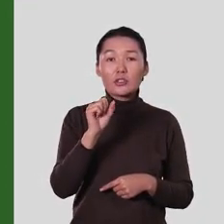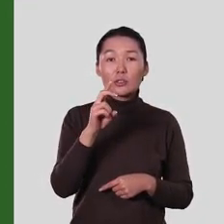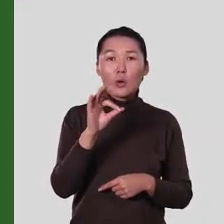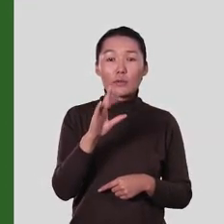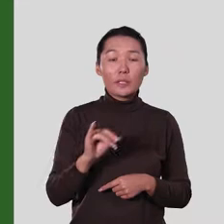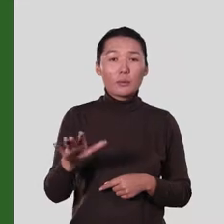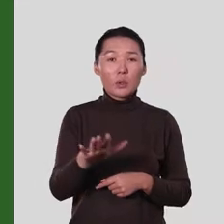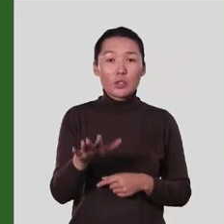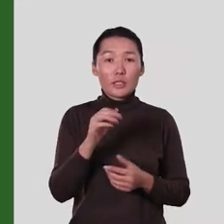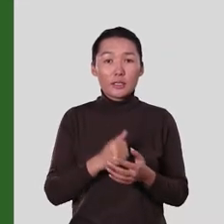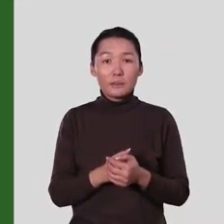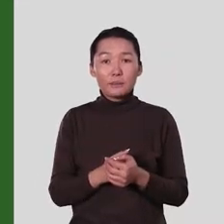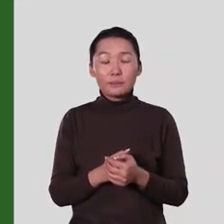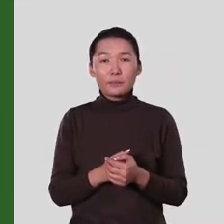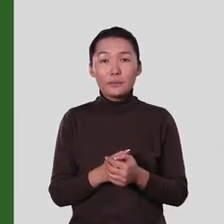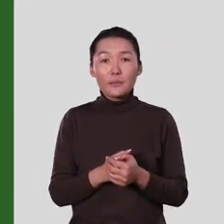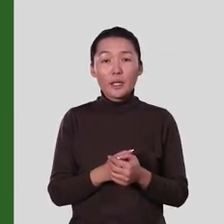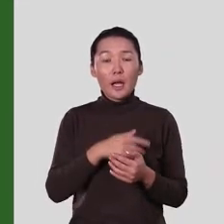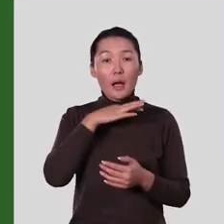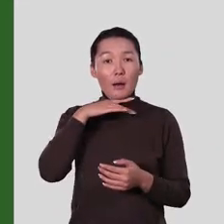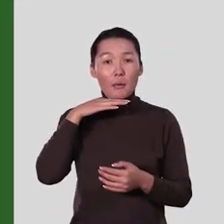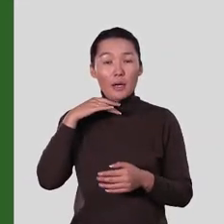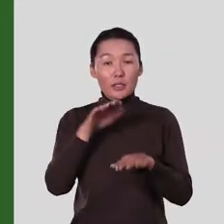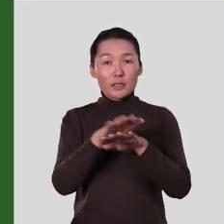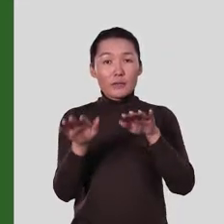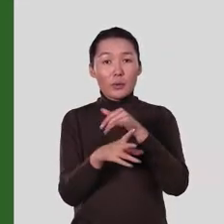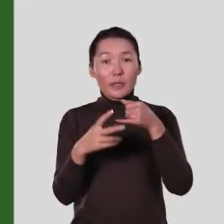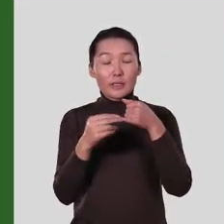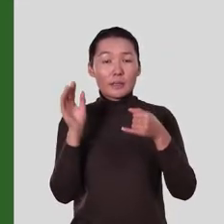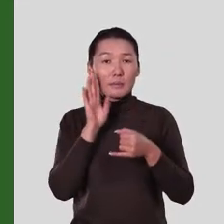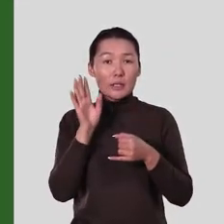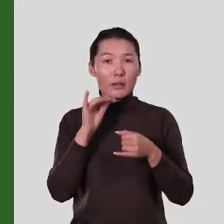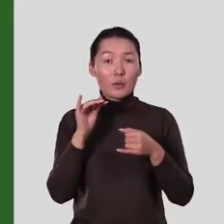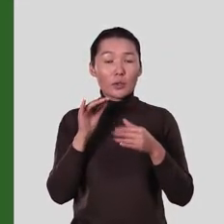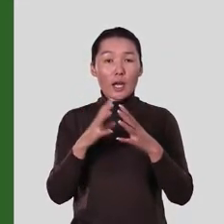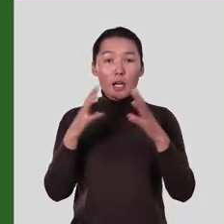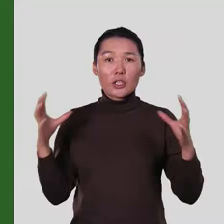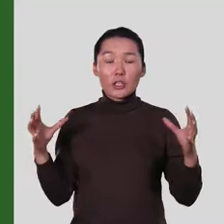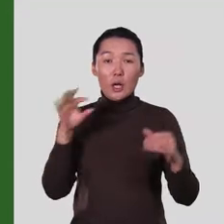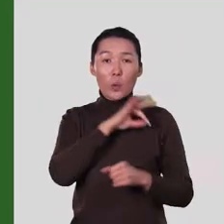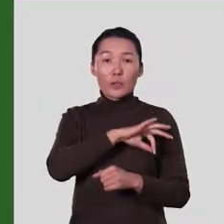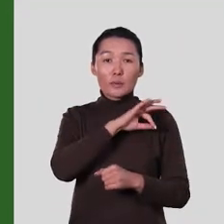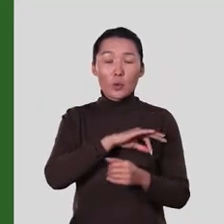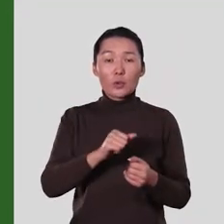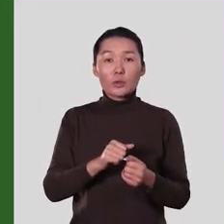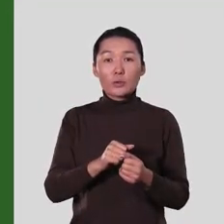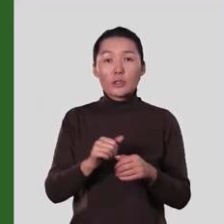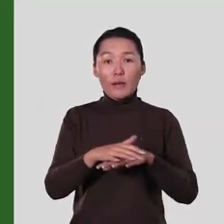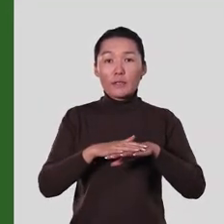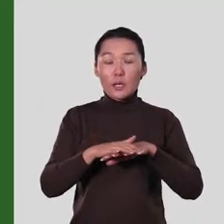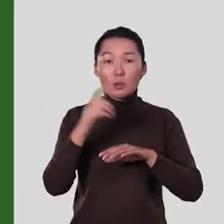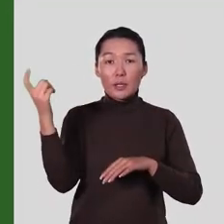площади. Подавляющее большинство подземных вод широко используются в народном